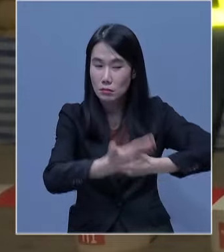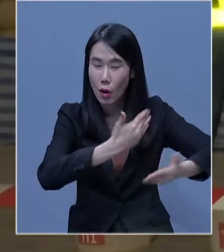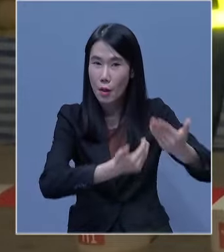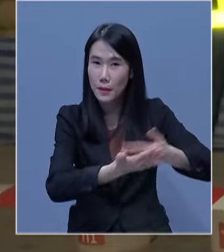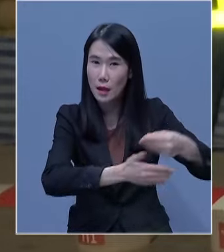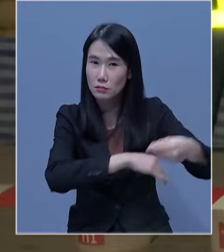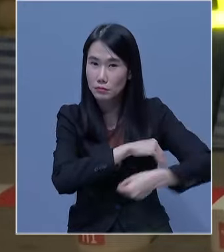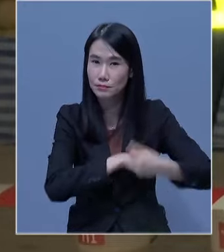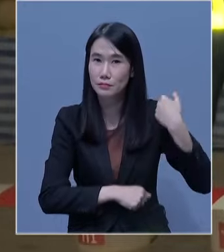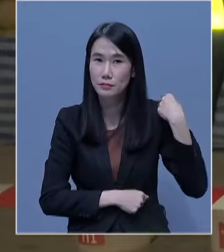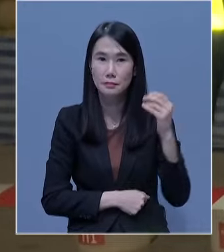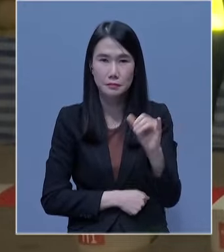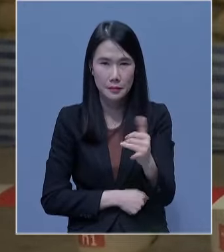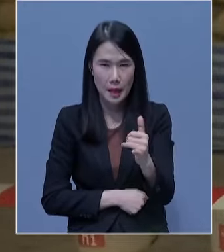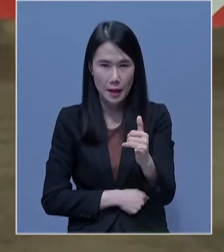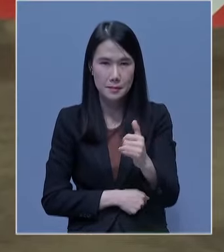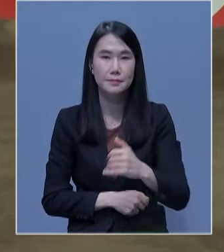ย่างร่วมกัน